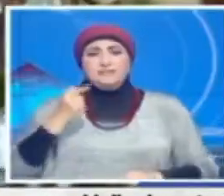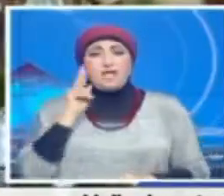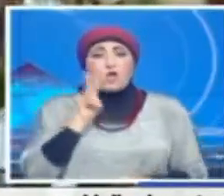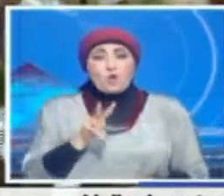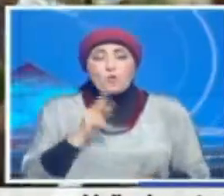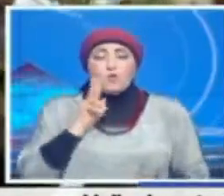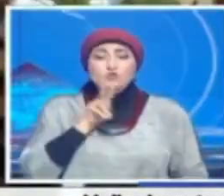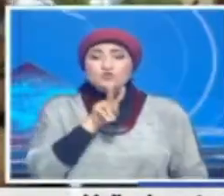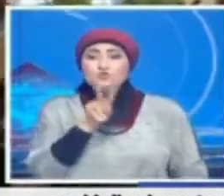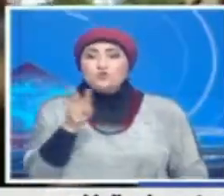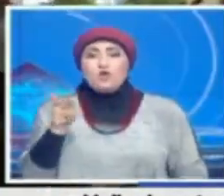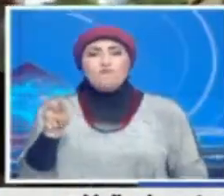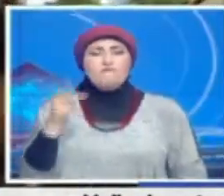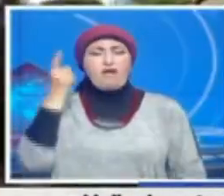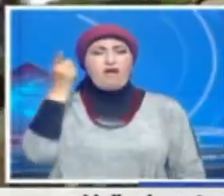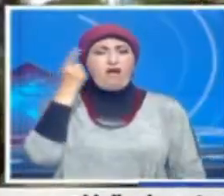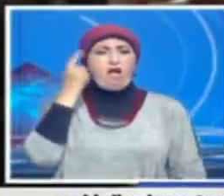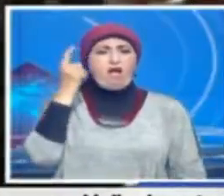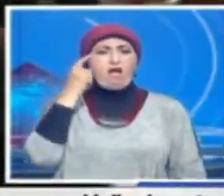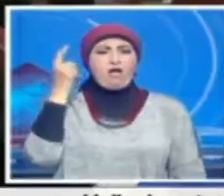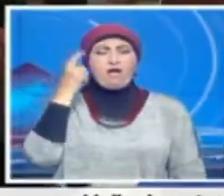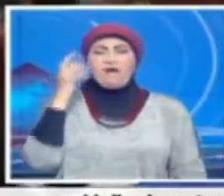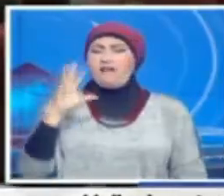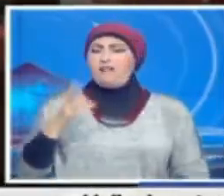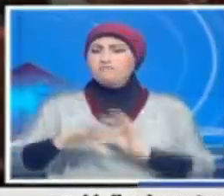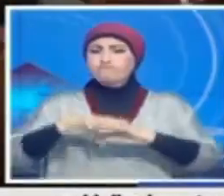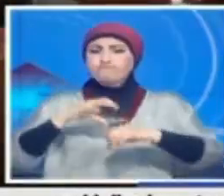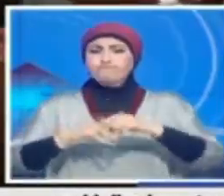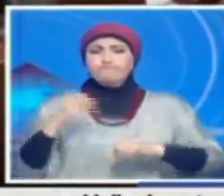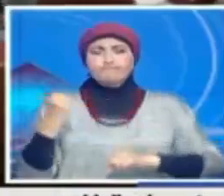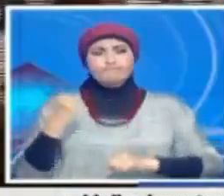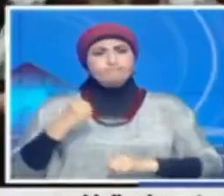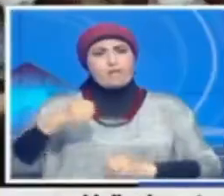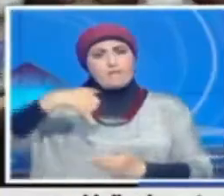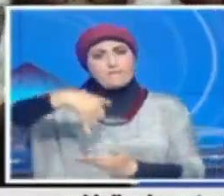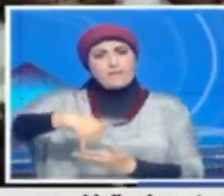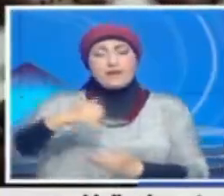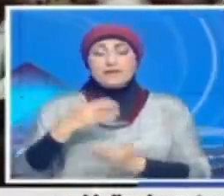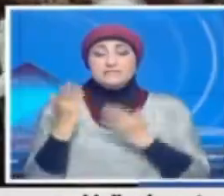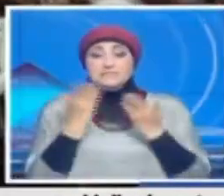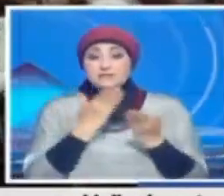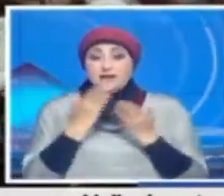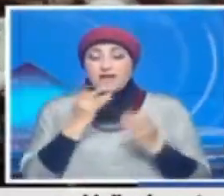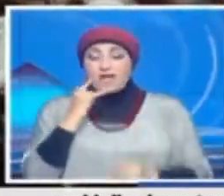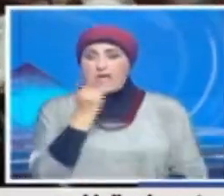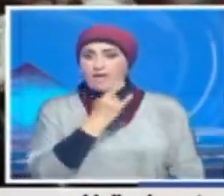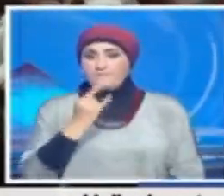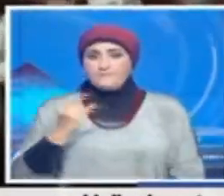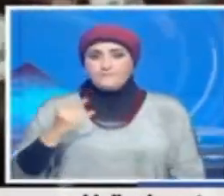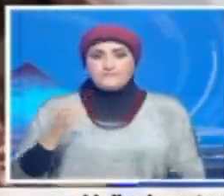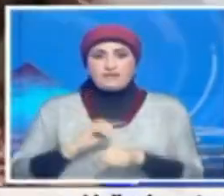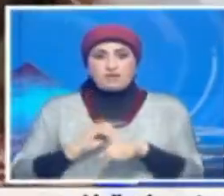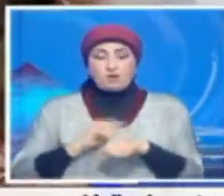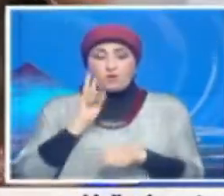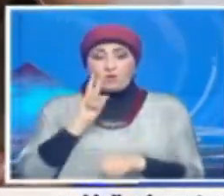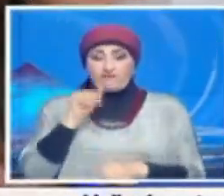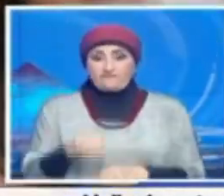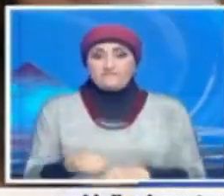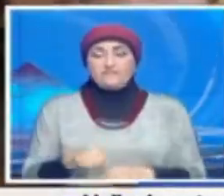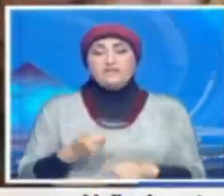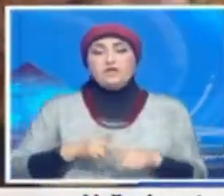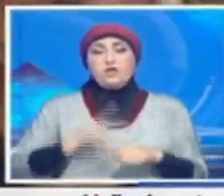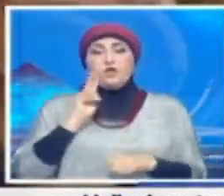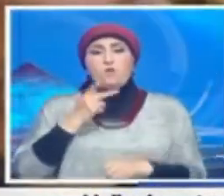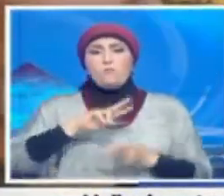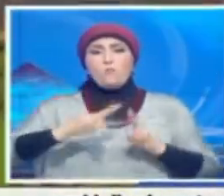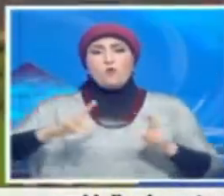تنقل الشباب، حيث تعرفوا على إمكانات مركز الدراسات الأمنية ودوره في تأهيل وإعداد الكوادر الأمنية من